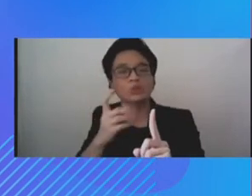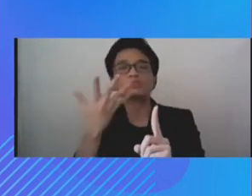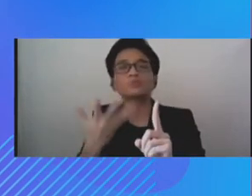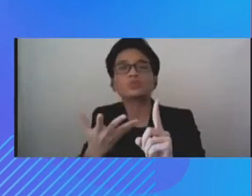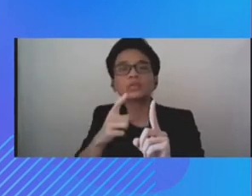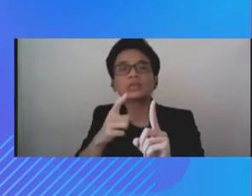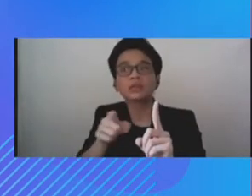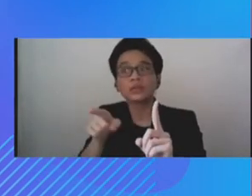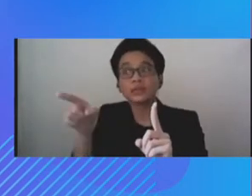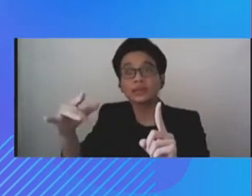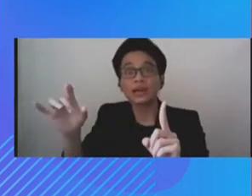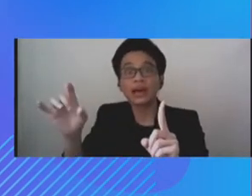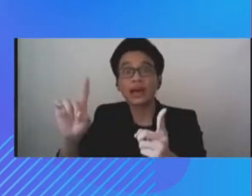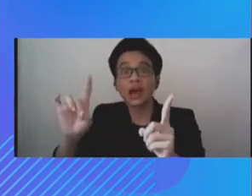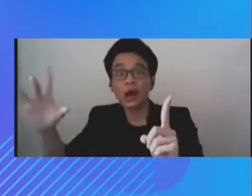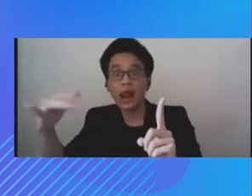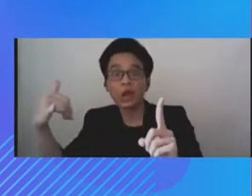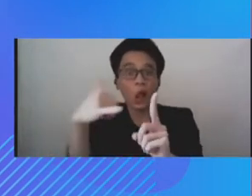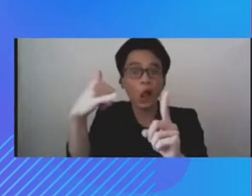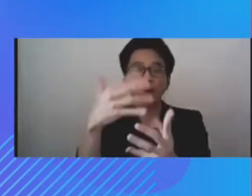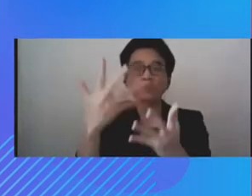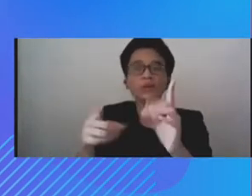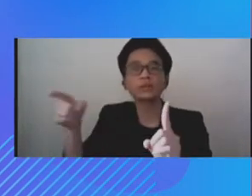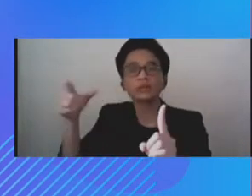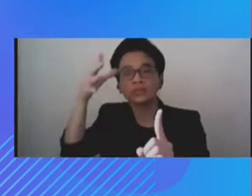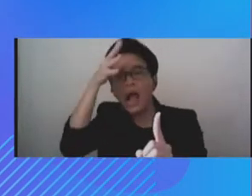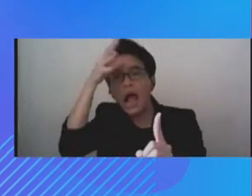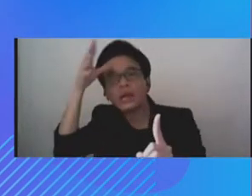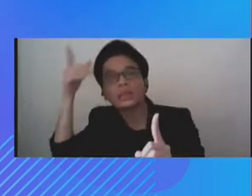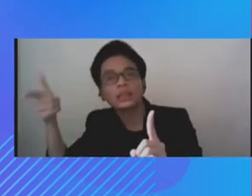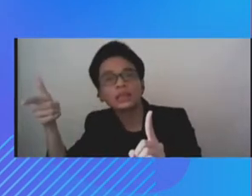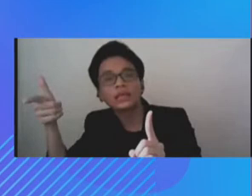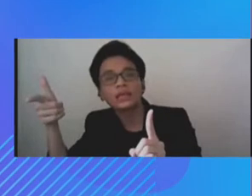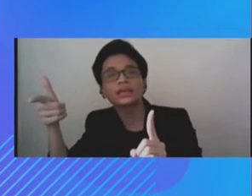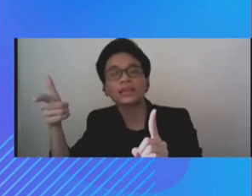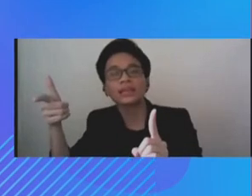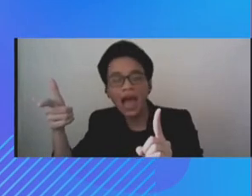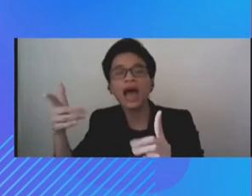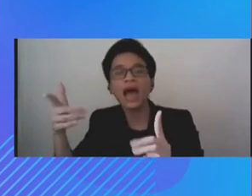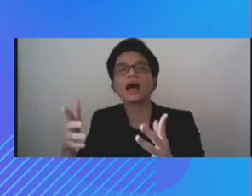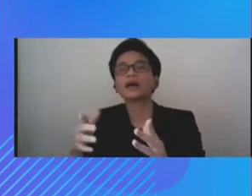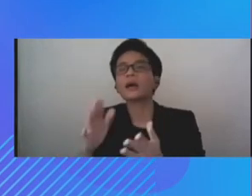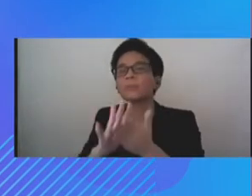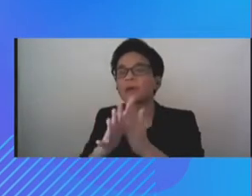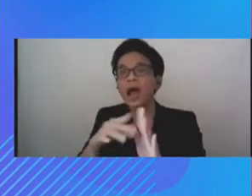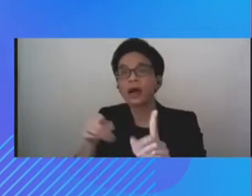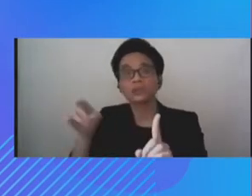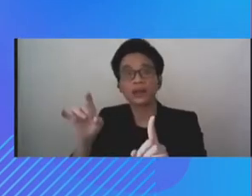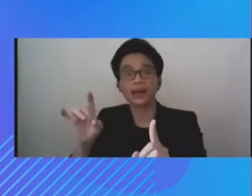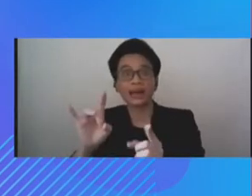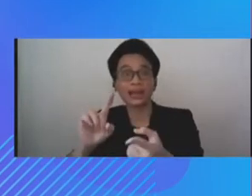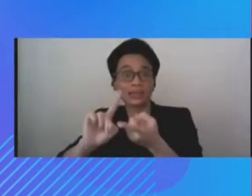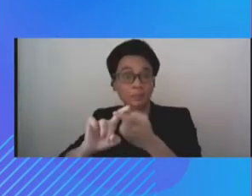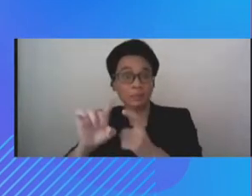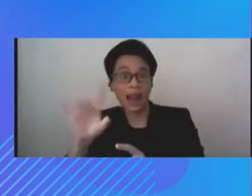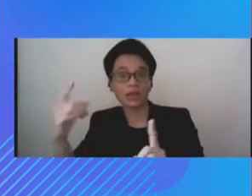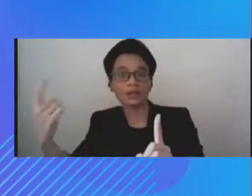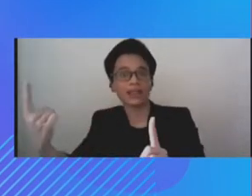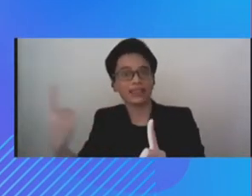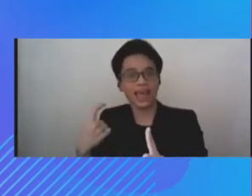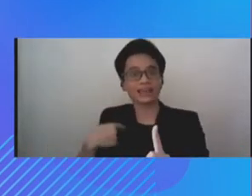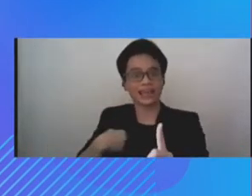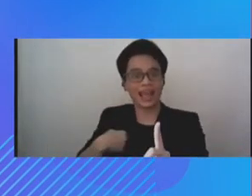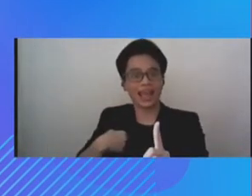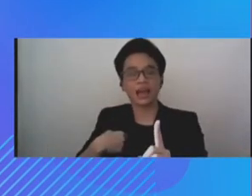tapi lama-lama anak yang misalnya suka ngatain atau apa itu, terus akhirnya tanya kan sama saya kayak gitu. Karena saya berusaha, saya tidak pernah